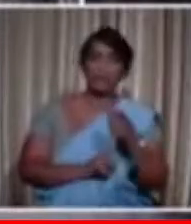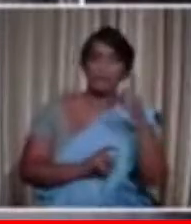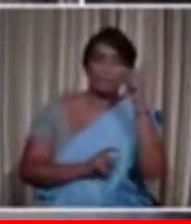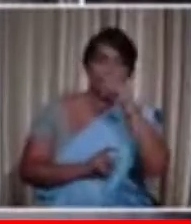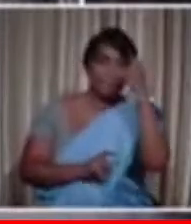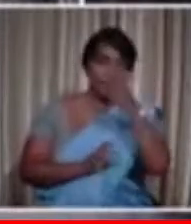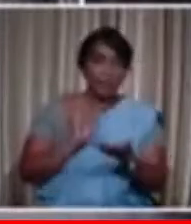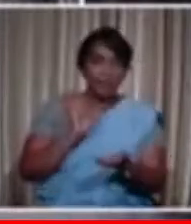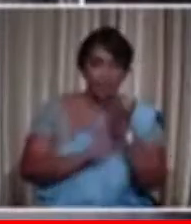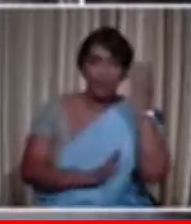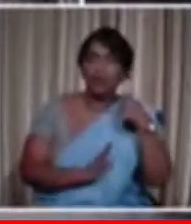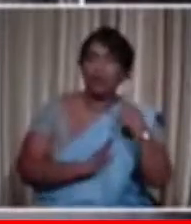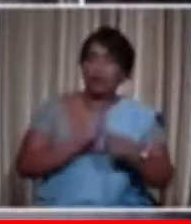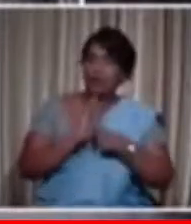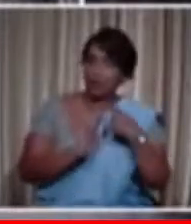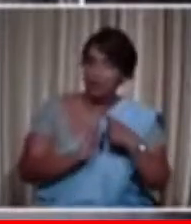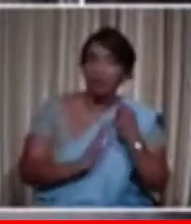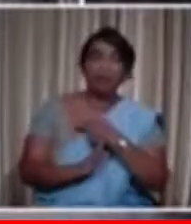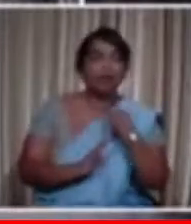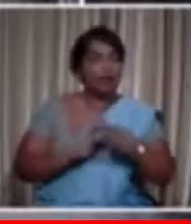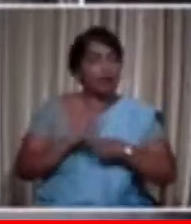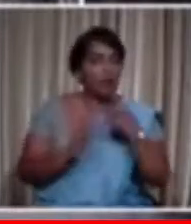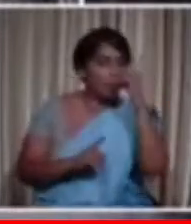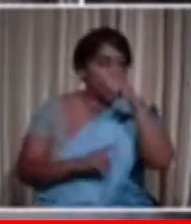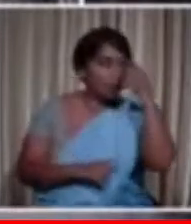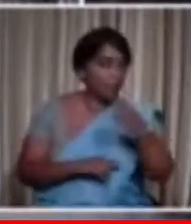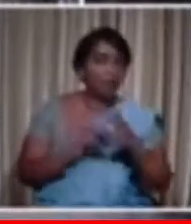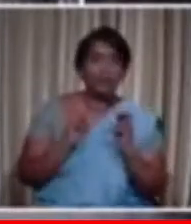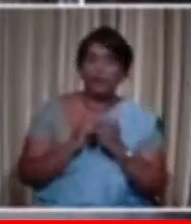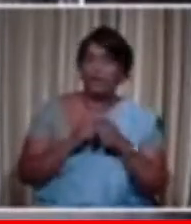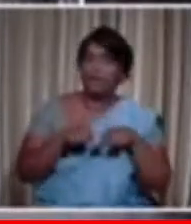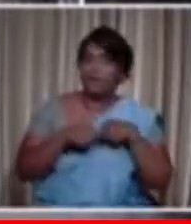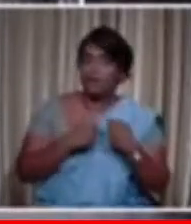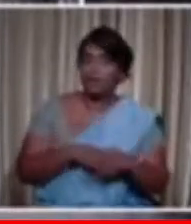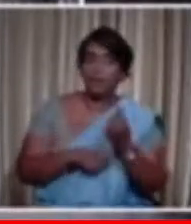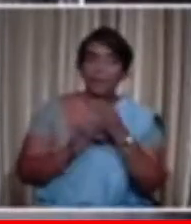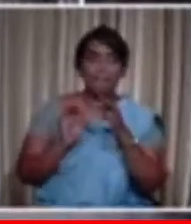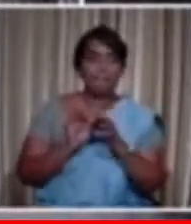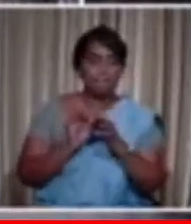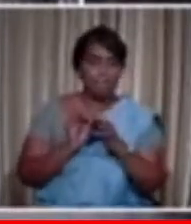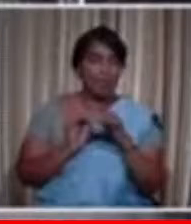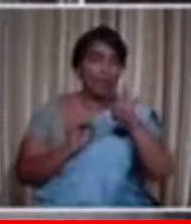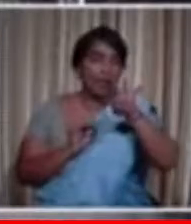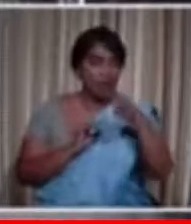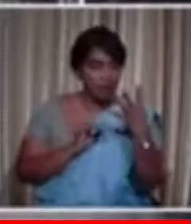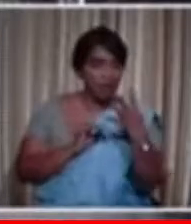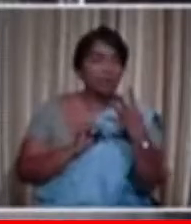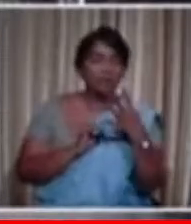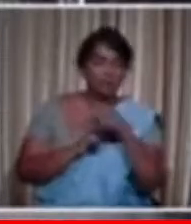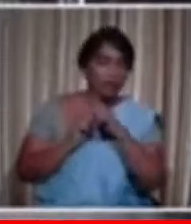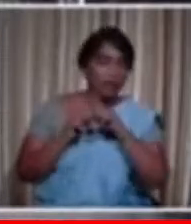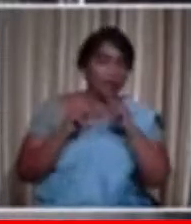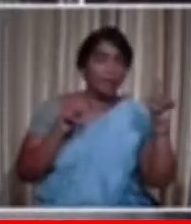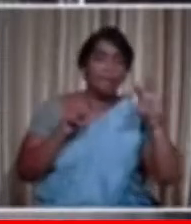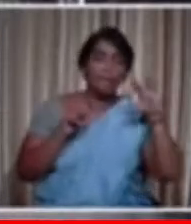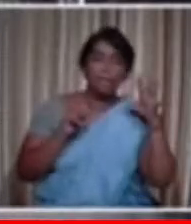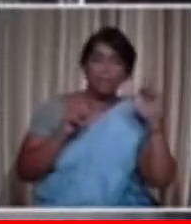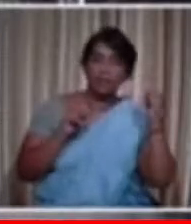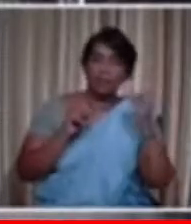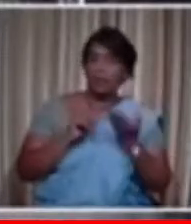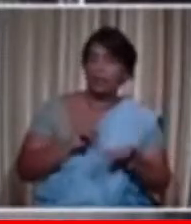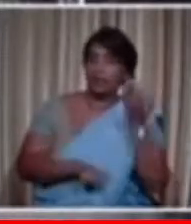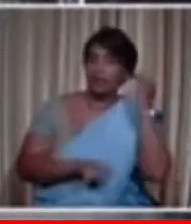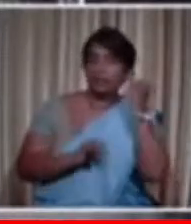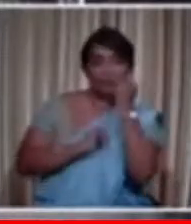කිරීම නිසා ලංකාවේ වැටුප් පිළිබඳ වියදම රුපියල් බිලියන 400 ඉඳලා 550ට වැඩි වුණා කියලා